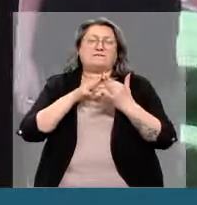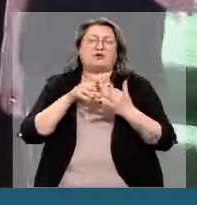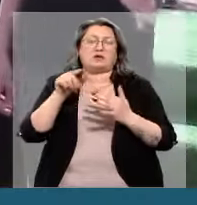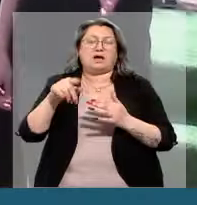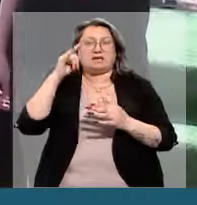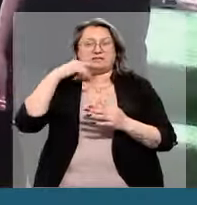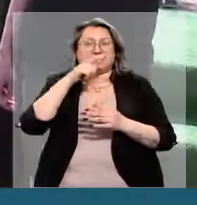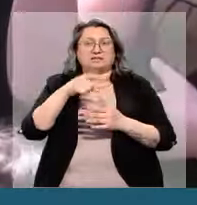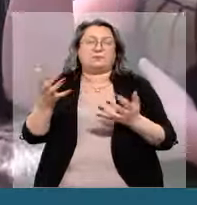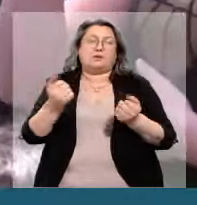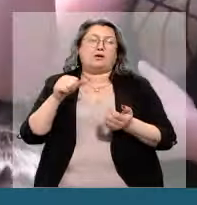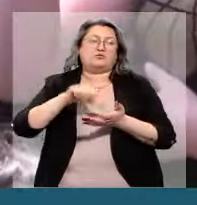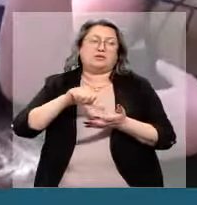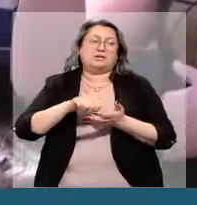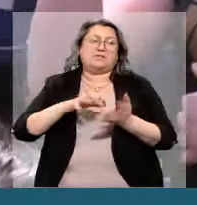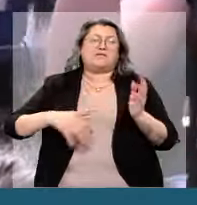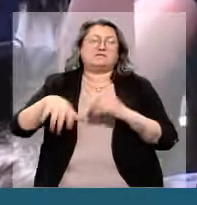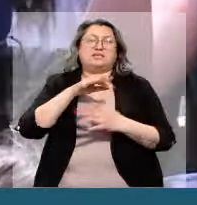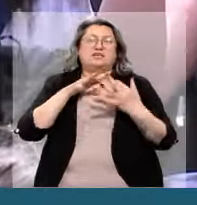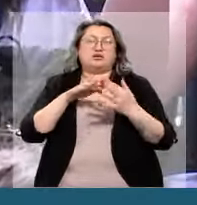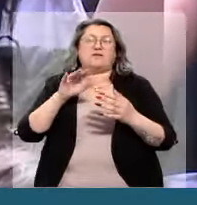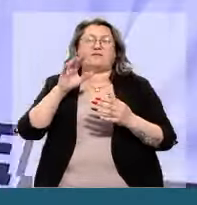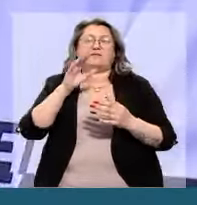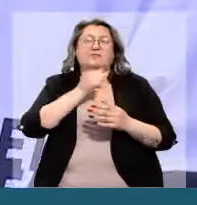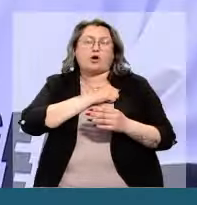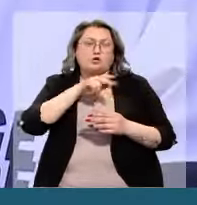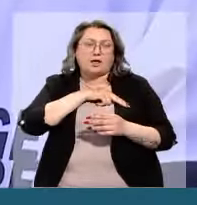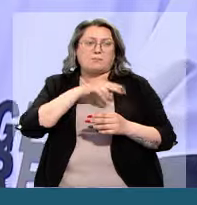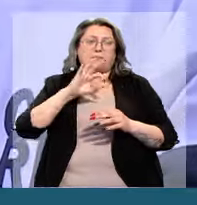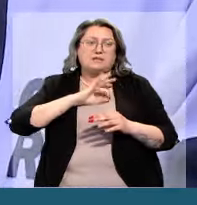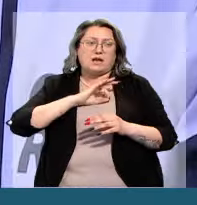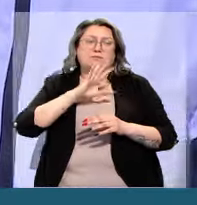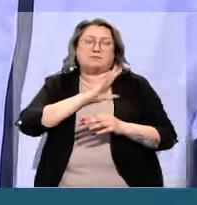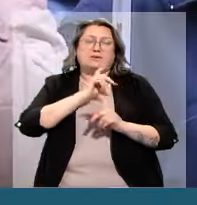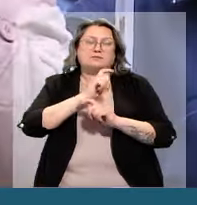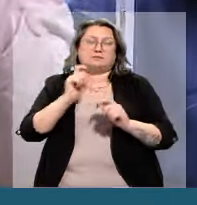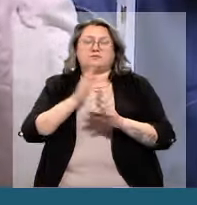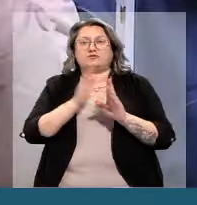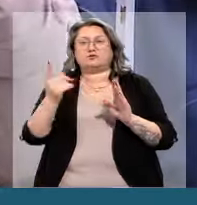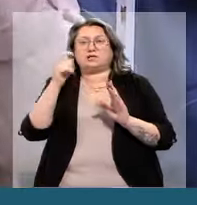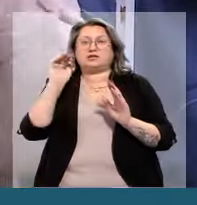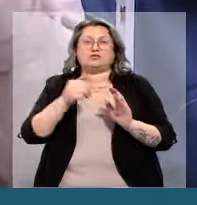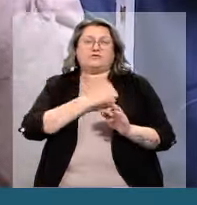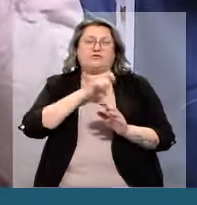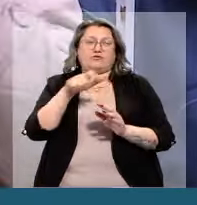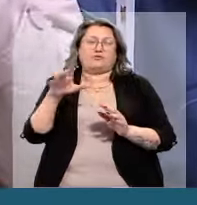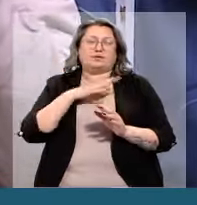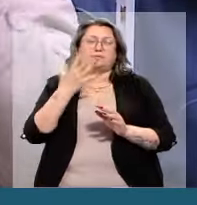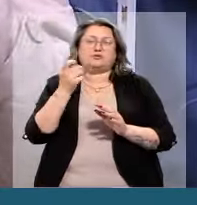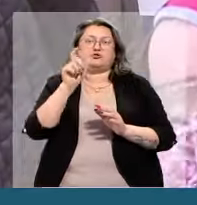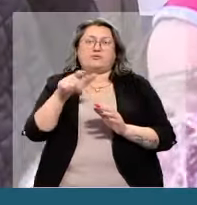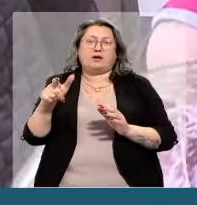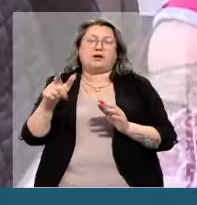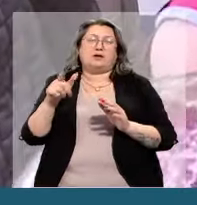войны. Казахстанцы принимали участие во всех сражениях. Боевыми орденами и медалями были награждены свыше 100 тысяч воинов. Более 500